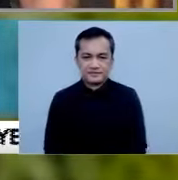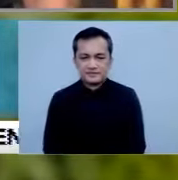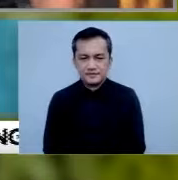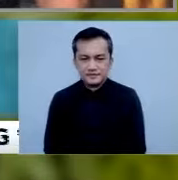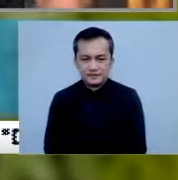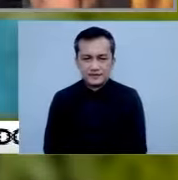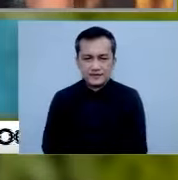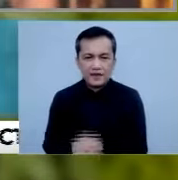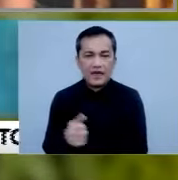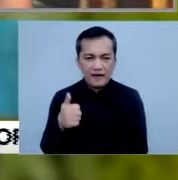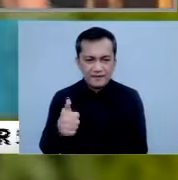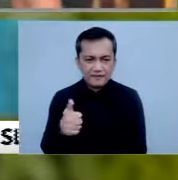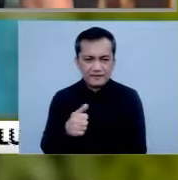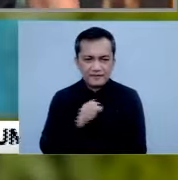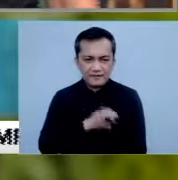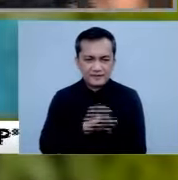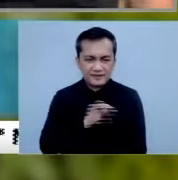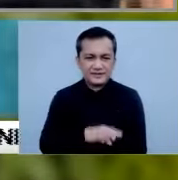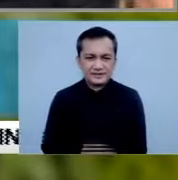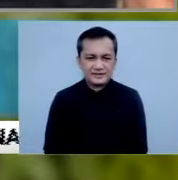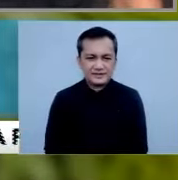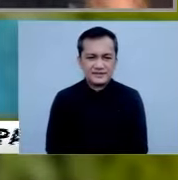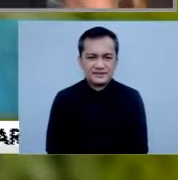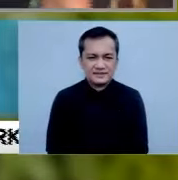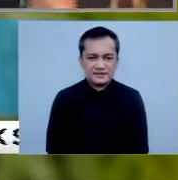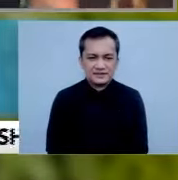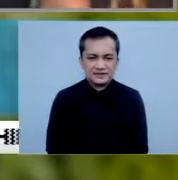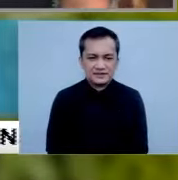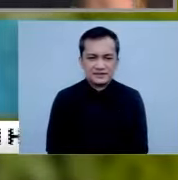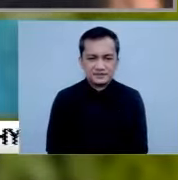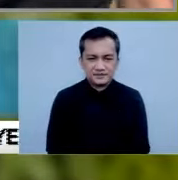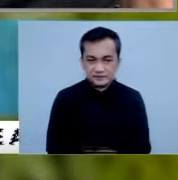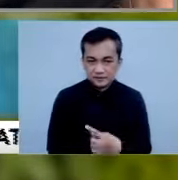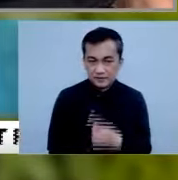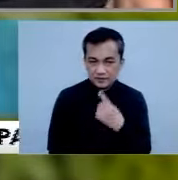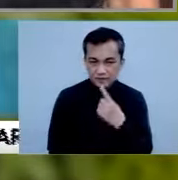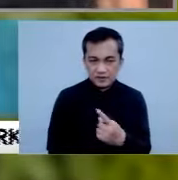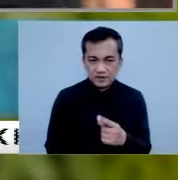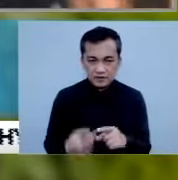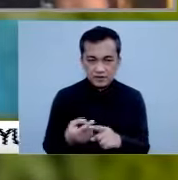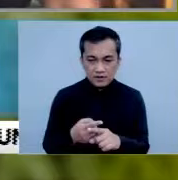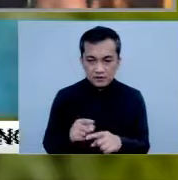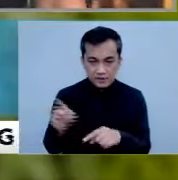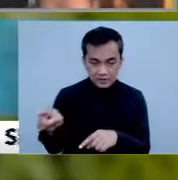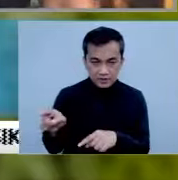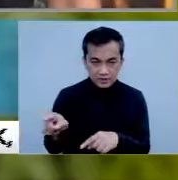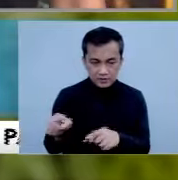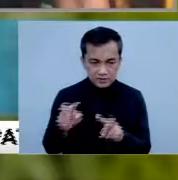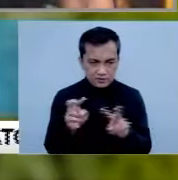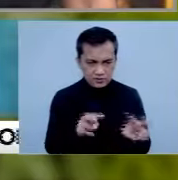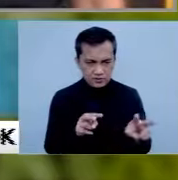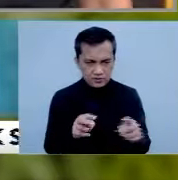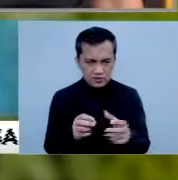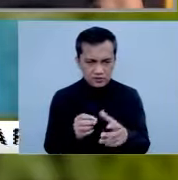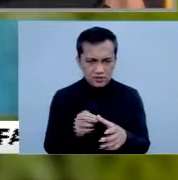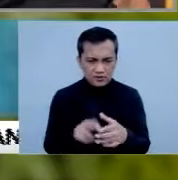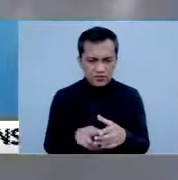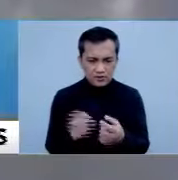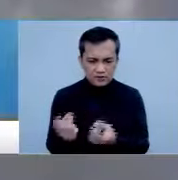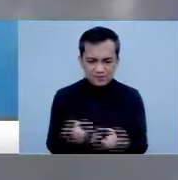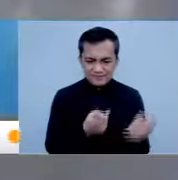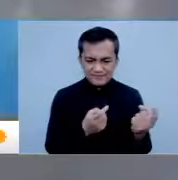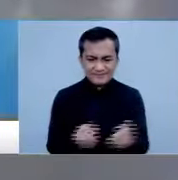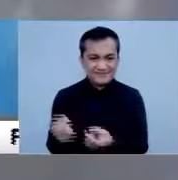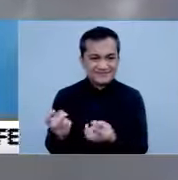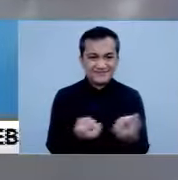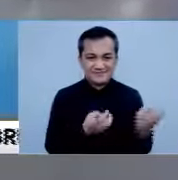beneficial. Para lang mas maintindihan ng mga kapatid natin, kasi from here, at least sa view namin, mukha siyang roller skates. Yeah.